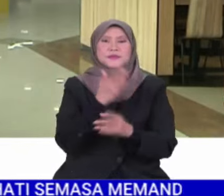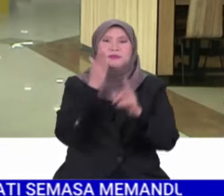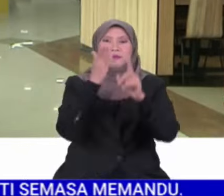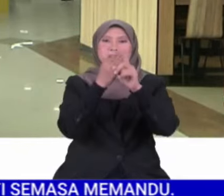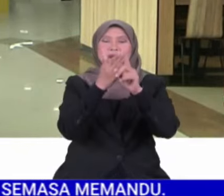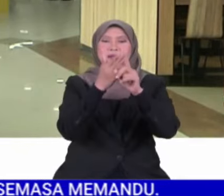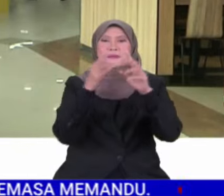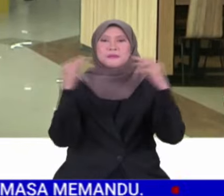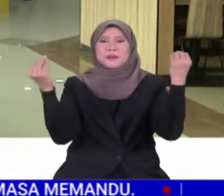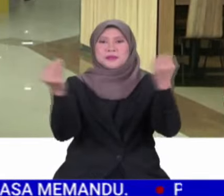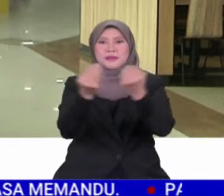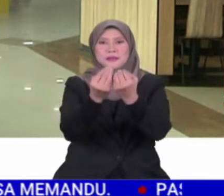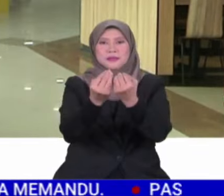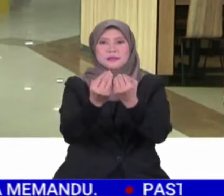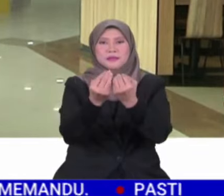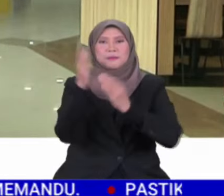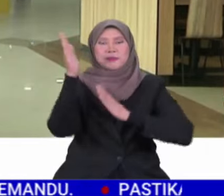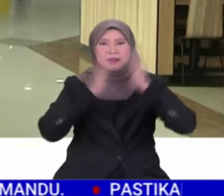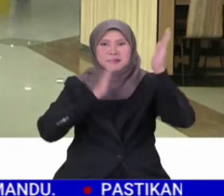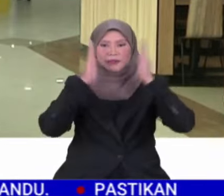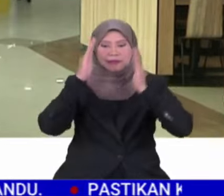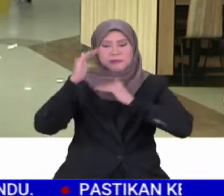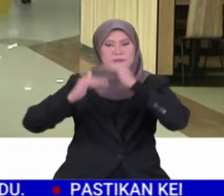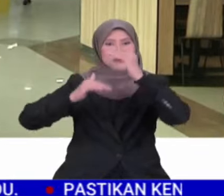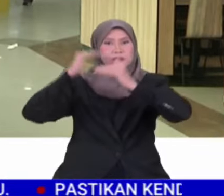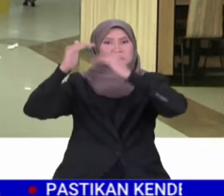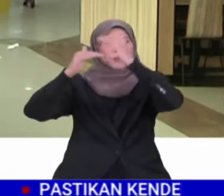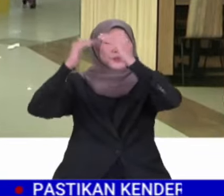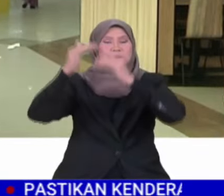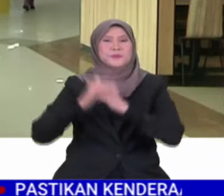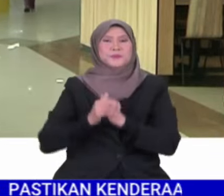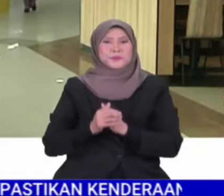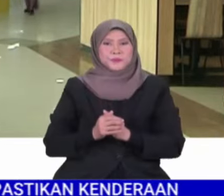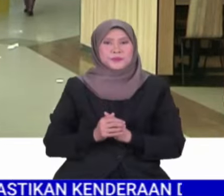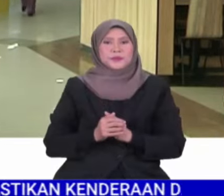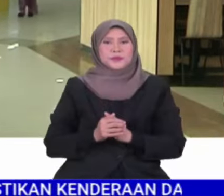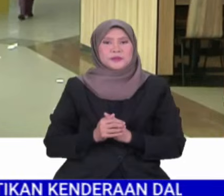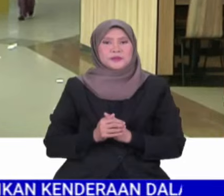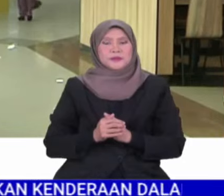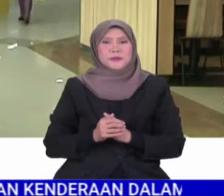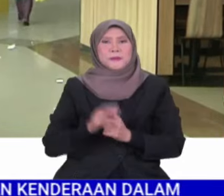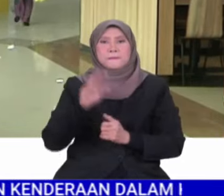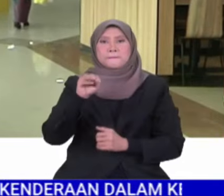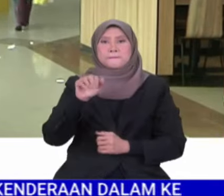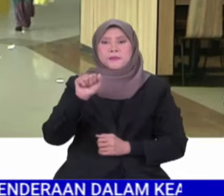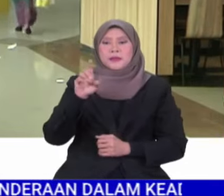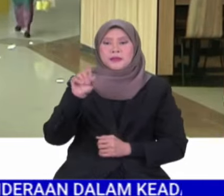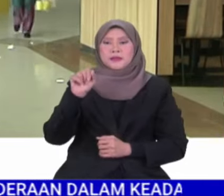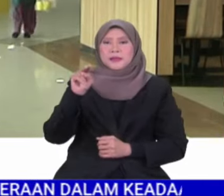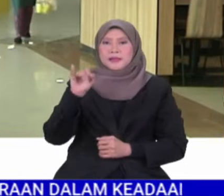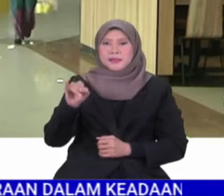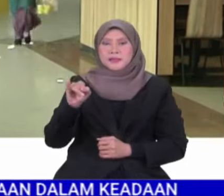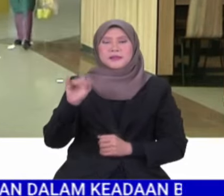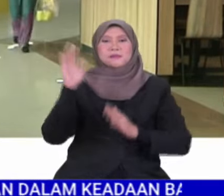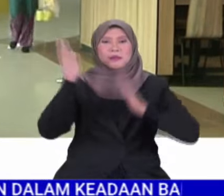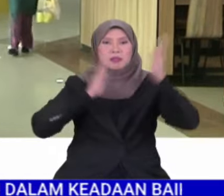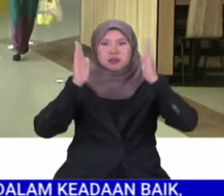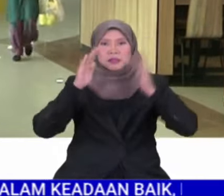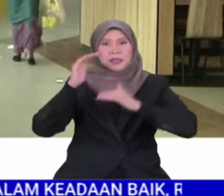berteraskan masyarakat ataupun Malaysia Madani yang membawa maksud Malaysia maju. Madani ini maksudnya Malaysia yang